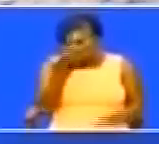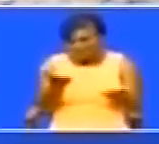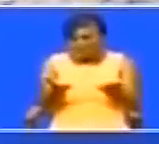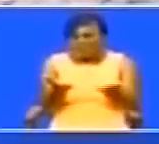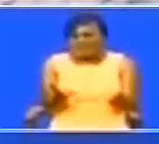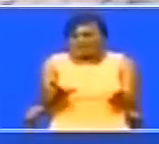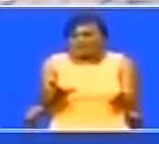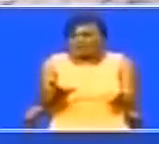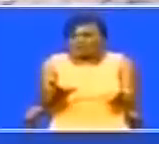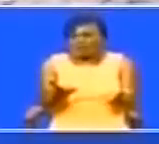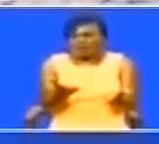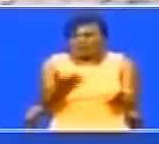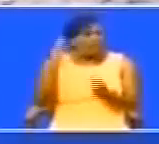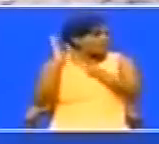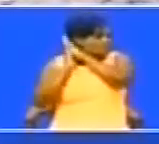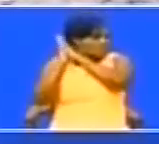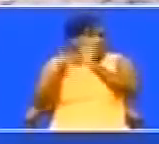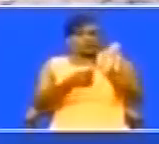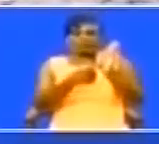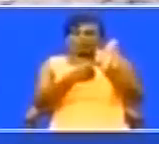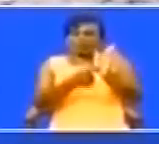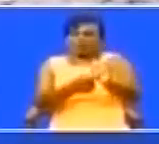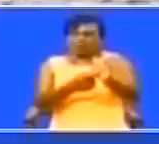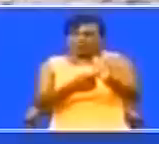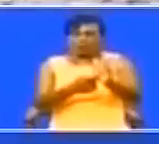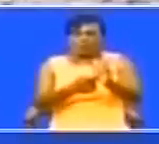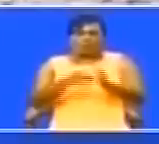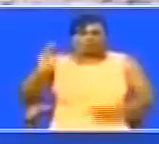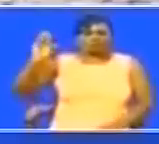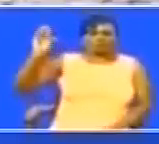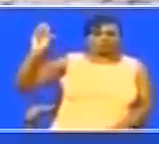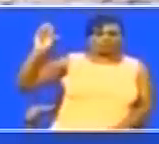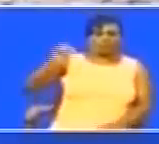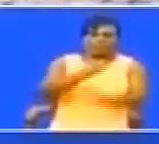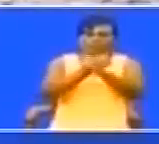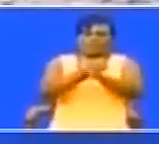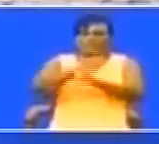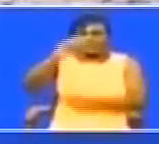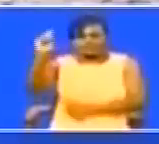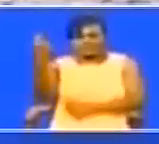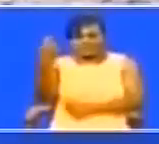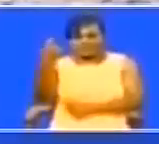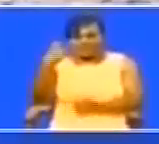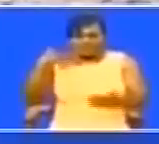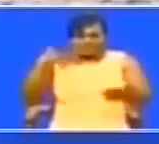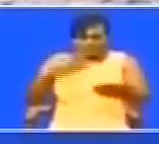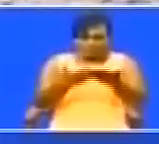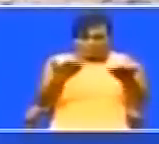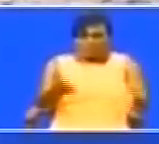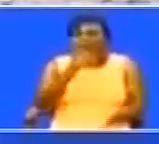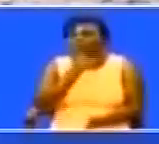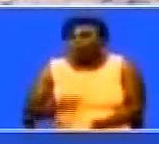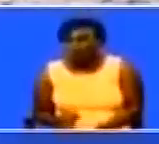sasa maana yake ya hiyo nywele ni kuonyesha ile kiapo alikula kutetea Kenya hii mpaka leo hii na huo uzee